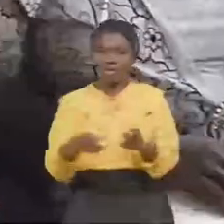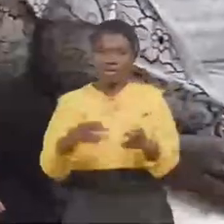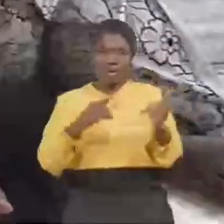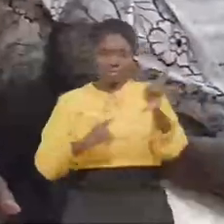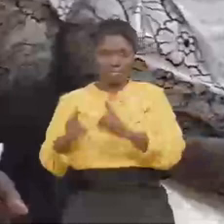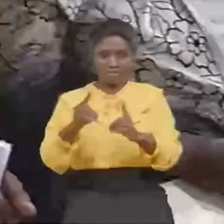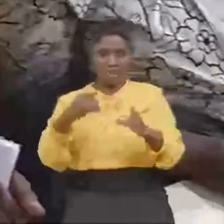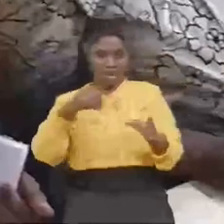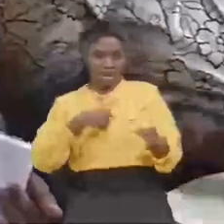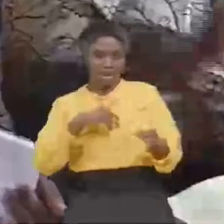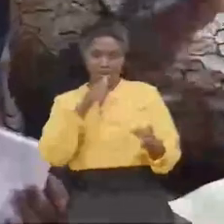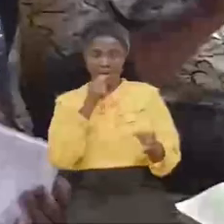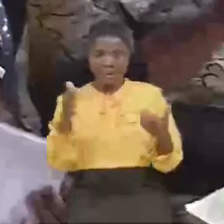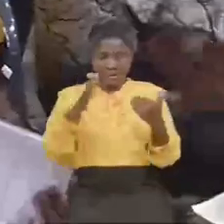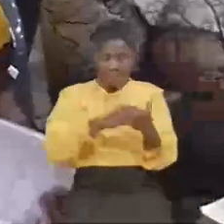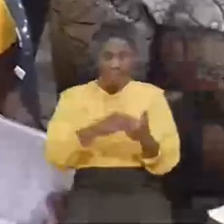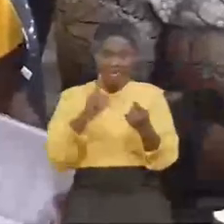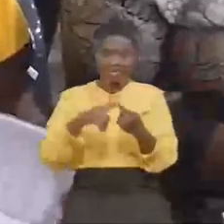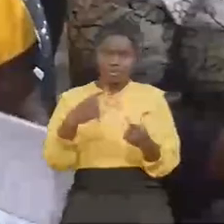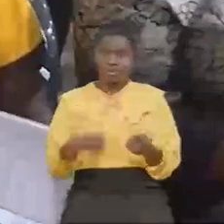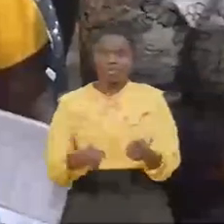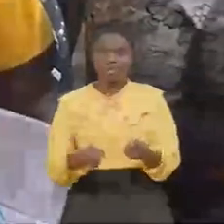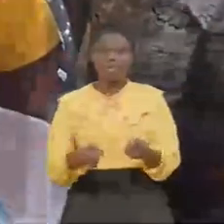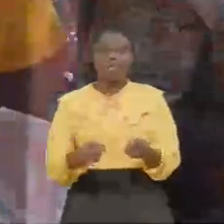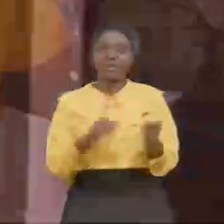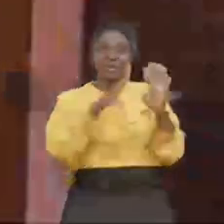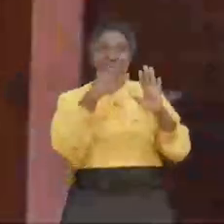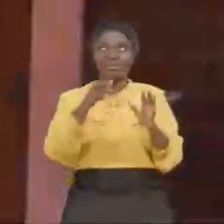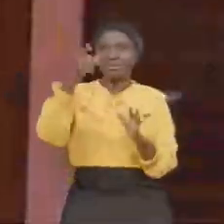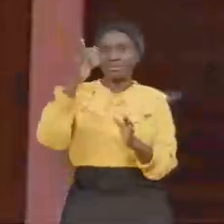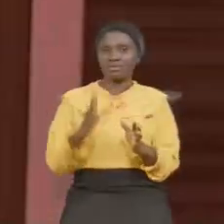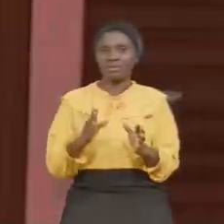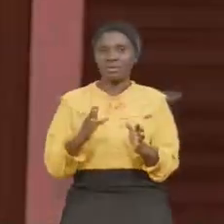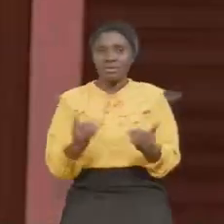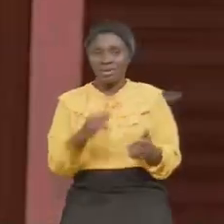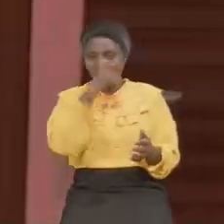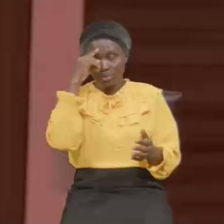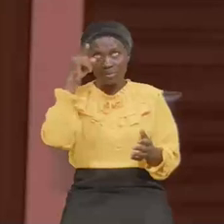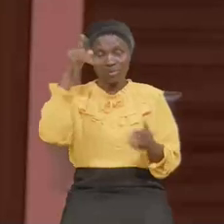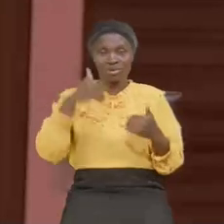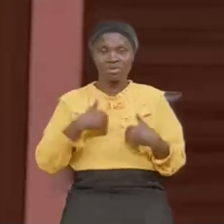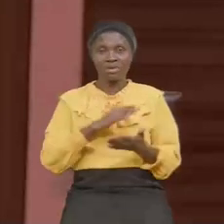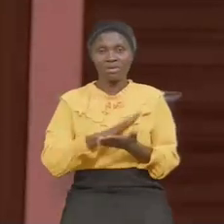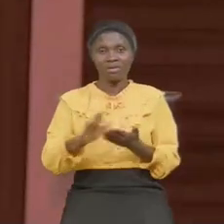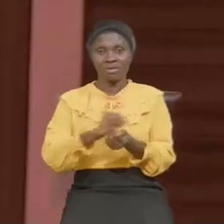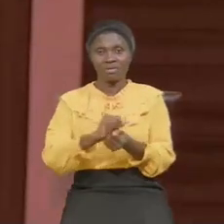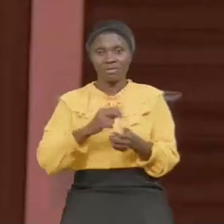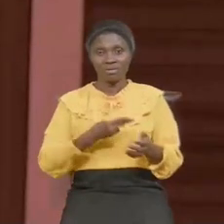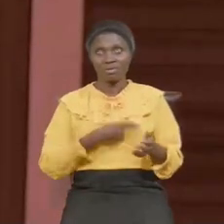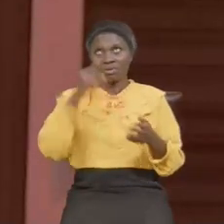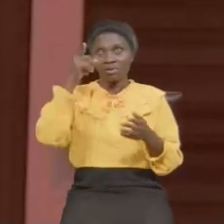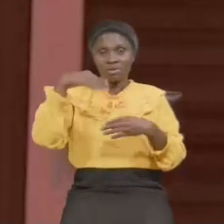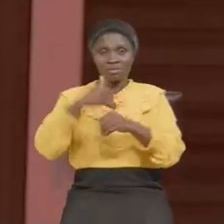sommes de retour dans la grâce de Dieu. Parce qu'il nous a purifiés. Et nous a lavé. Il nous a rendus